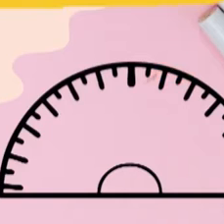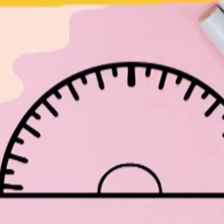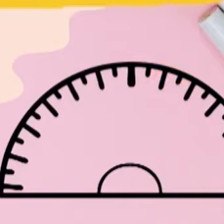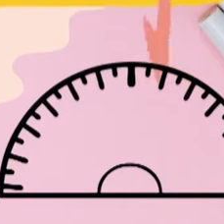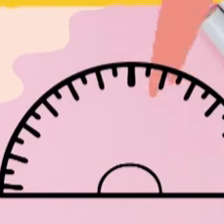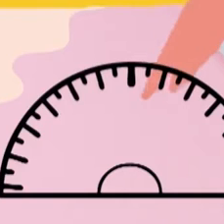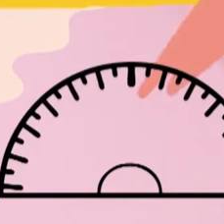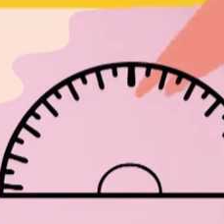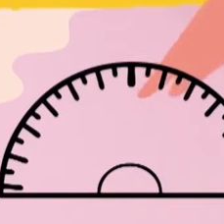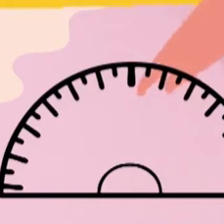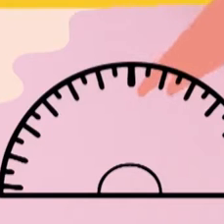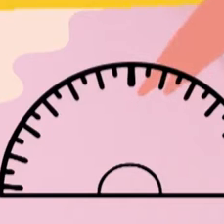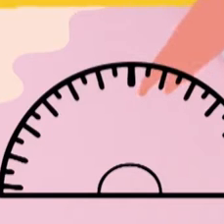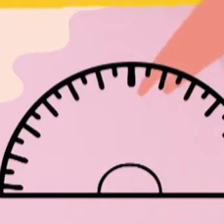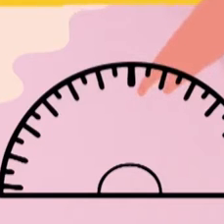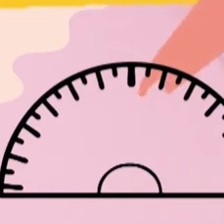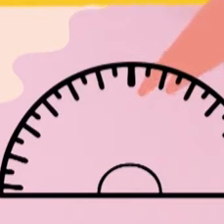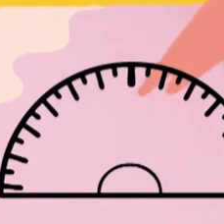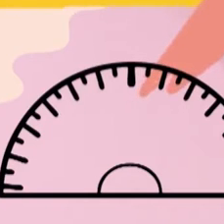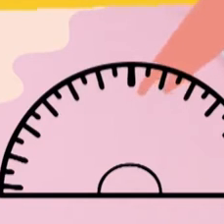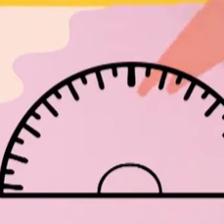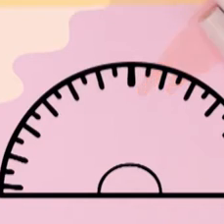dough sebelum digunakan.